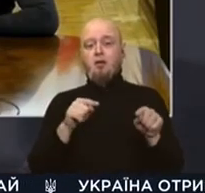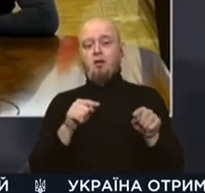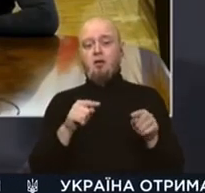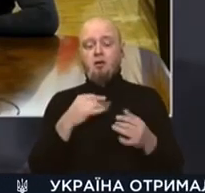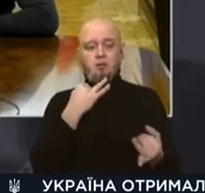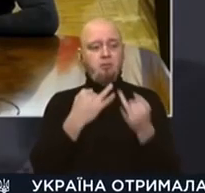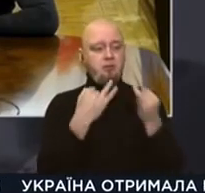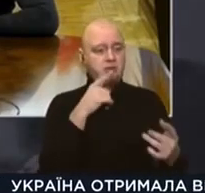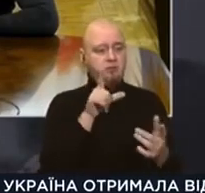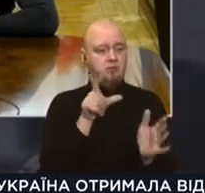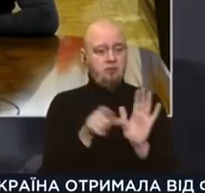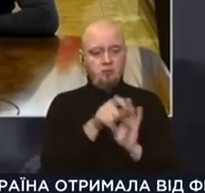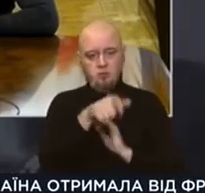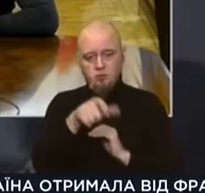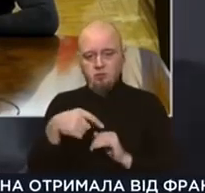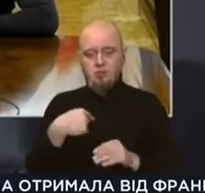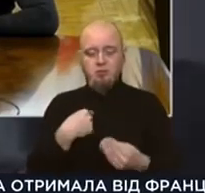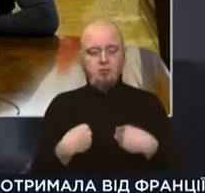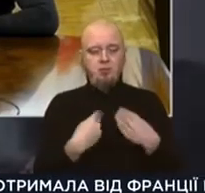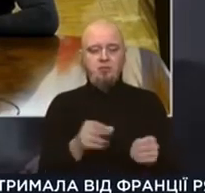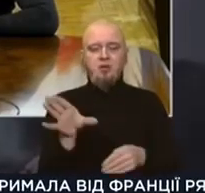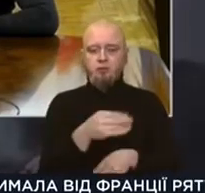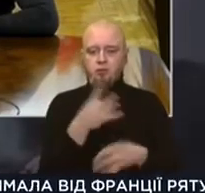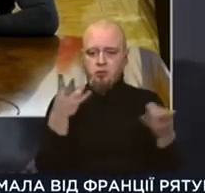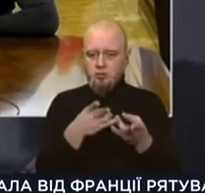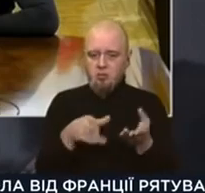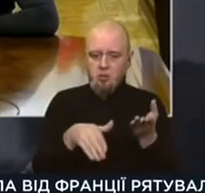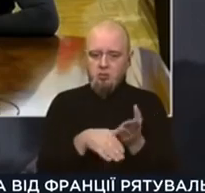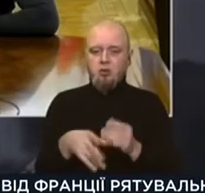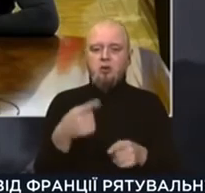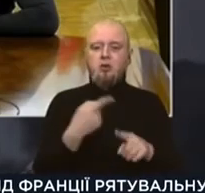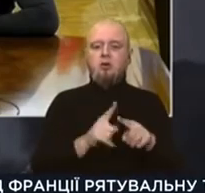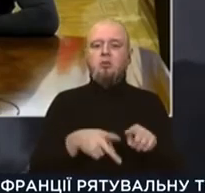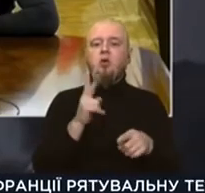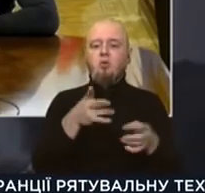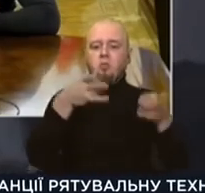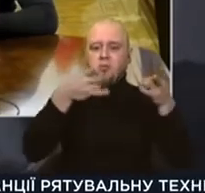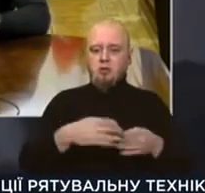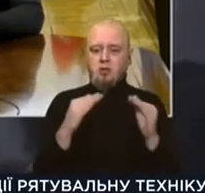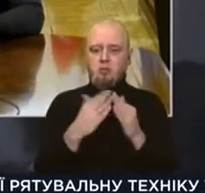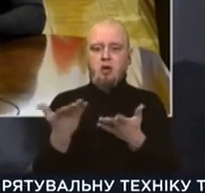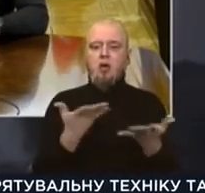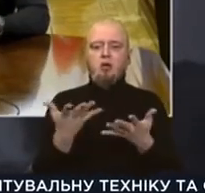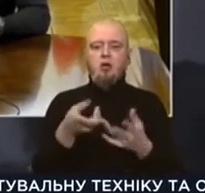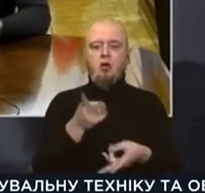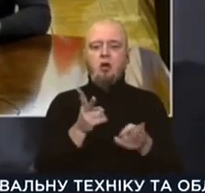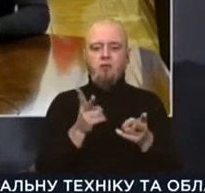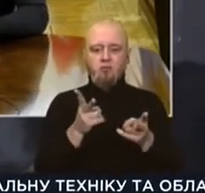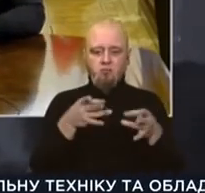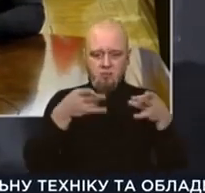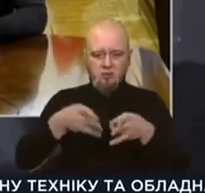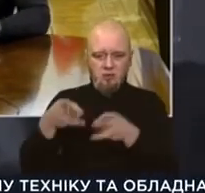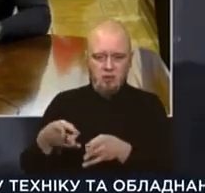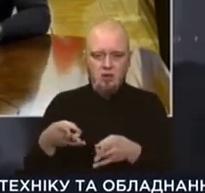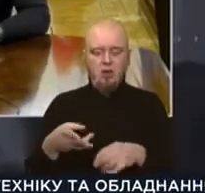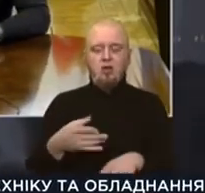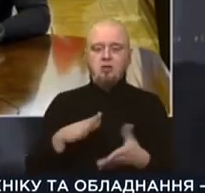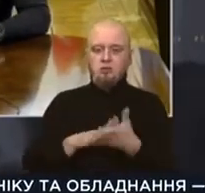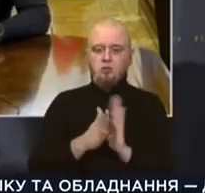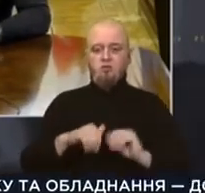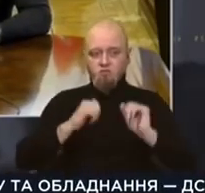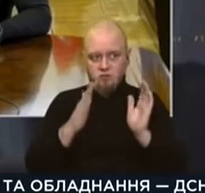Пообщався з людьми, ми окажемо всю необхідну допомогу тим, хто пострадав, дома, ті, які пострадали.